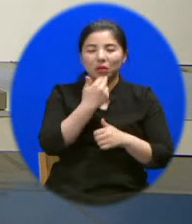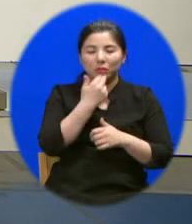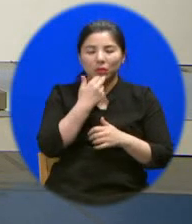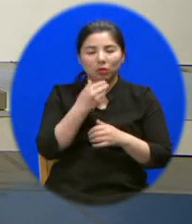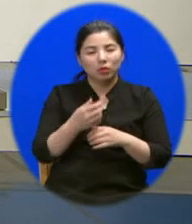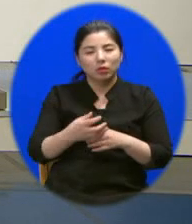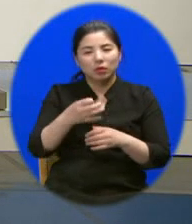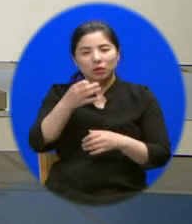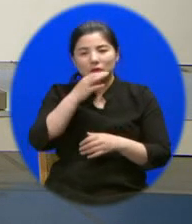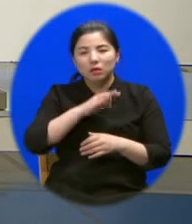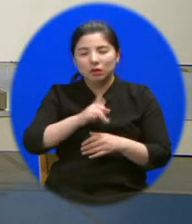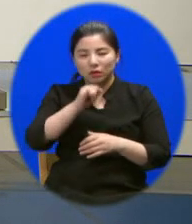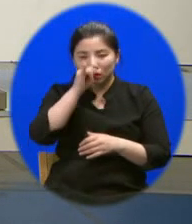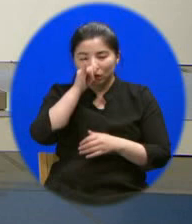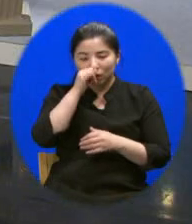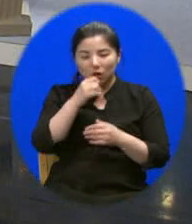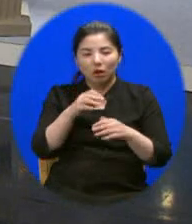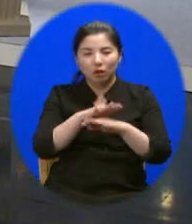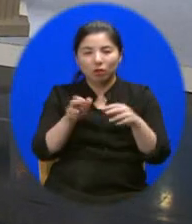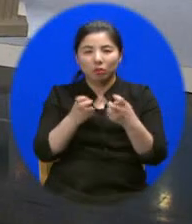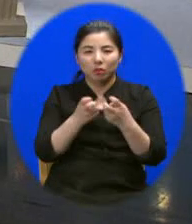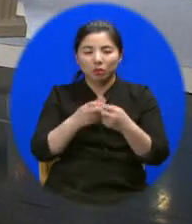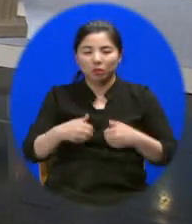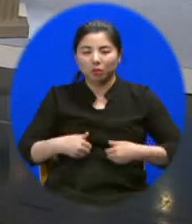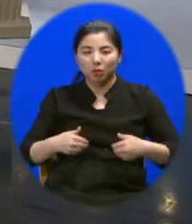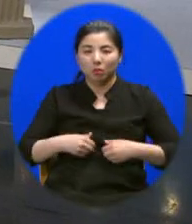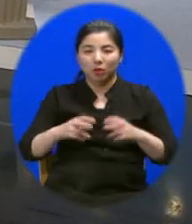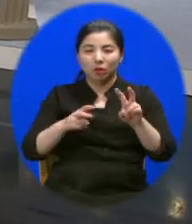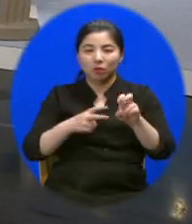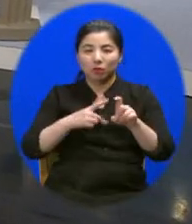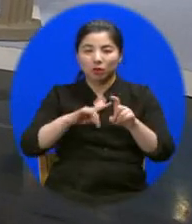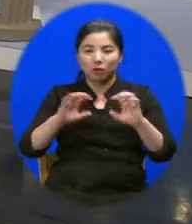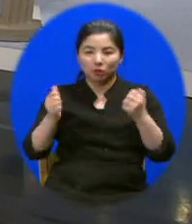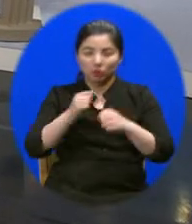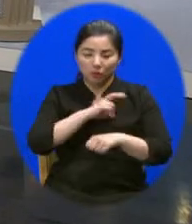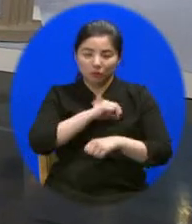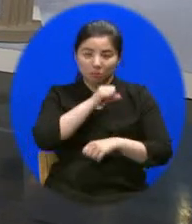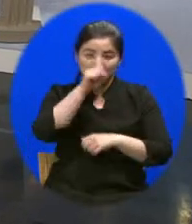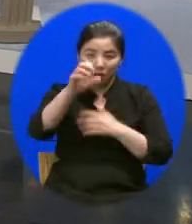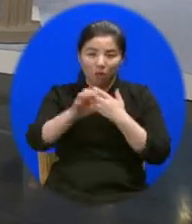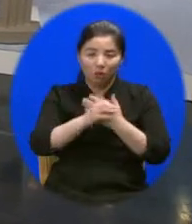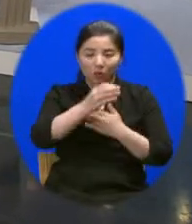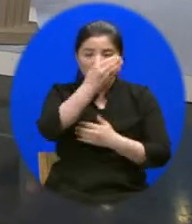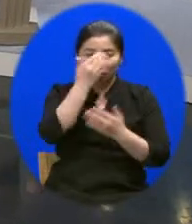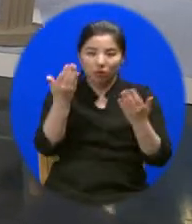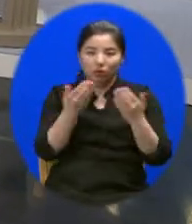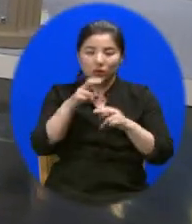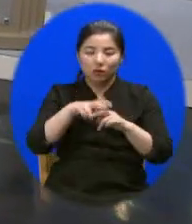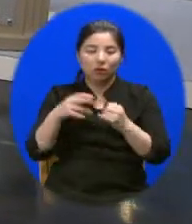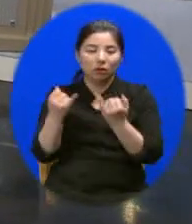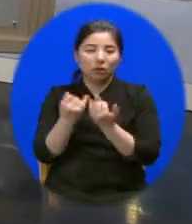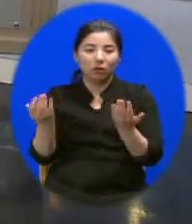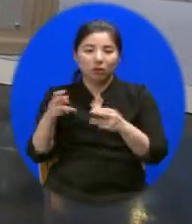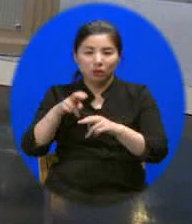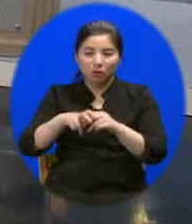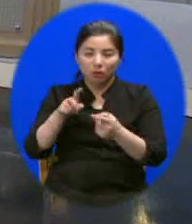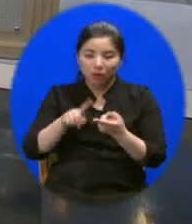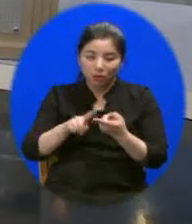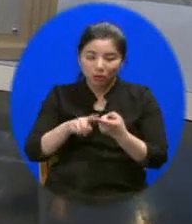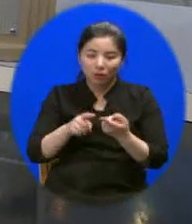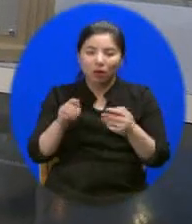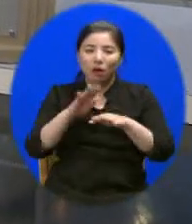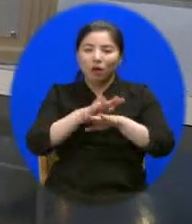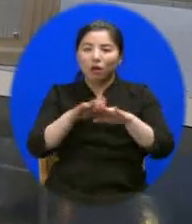있는 대책이 필요합니다 21 때 국회에 입성한 다면 청년일자리 또 여성 일자리와 관련해 어떤 정책을